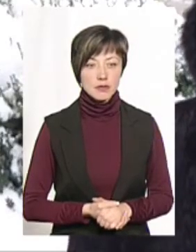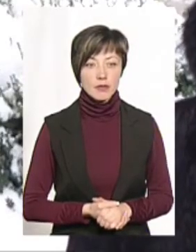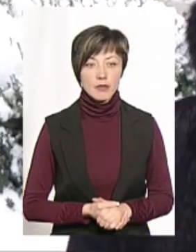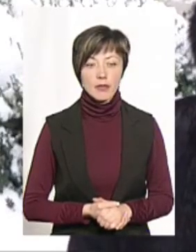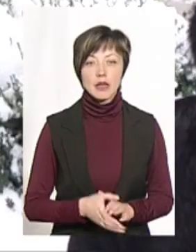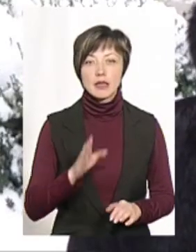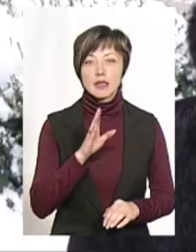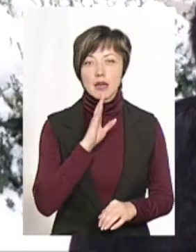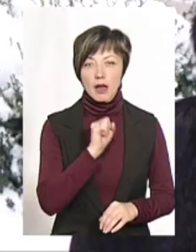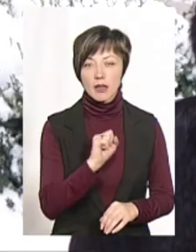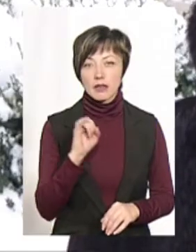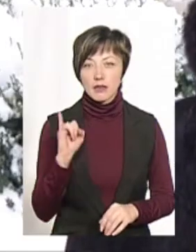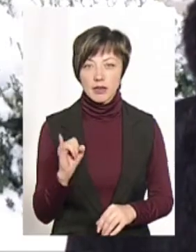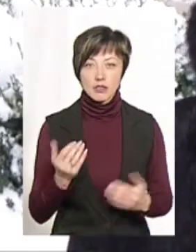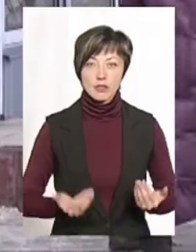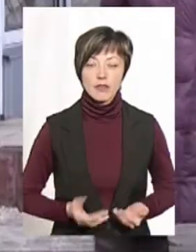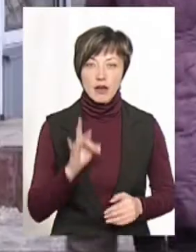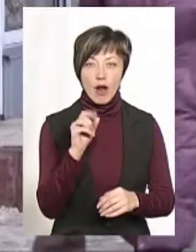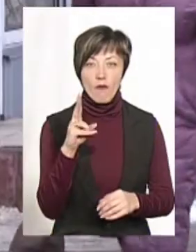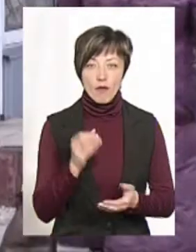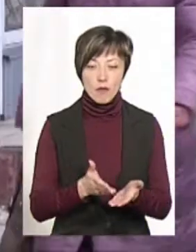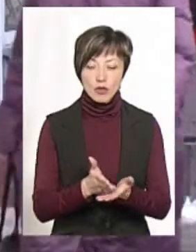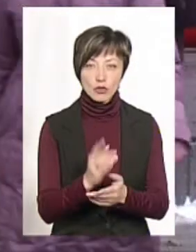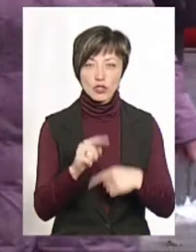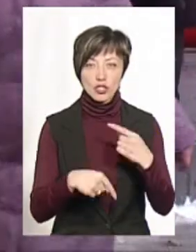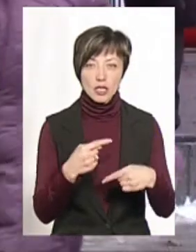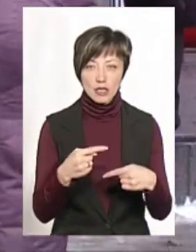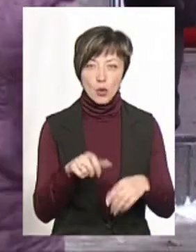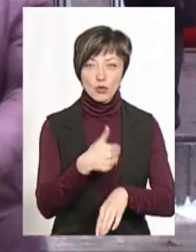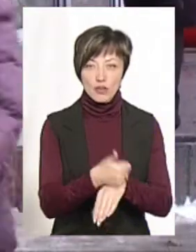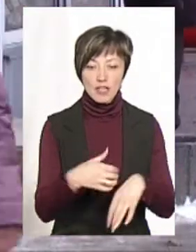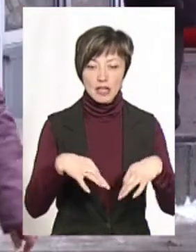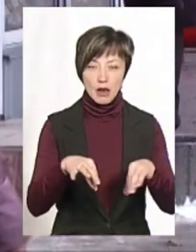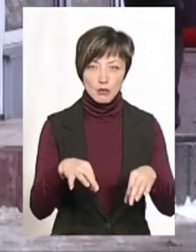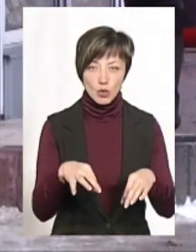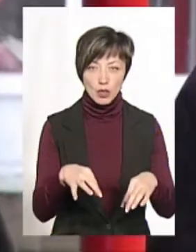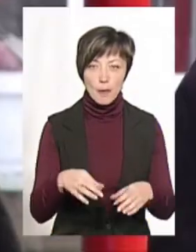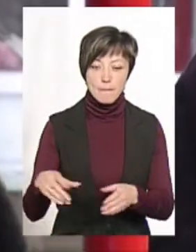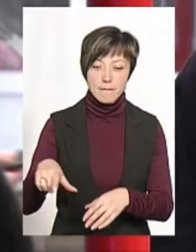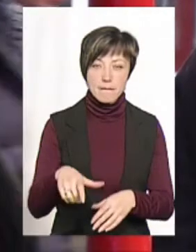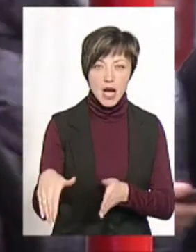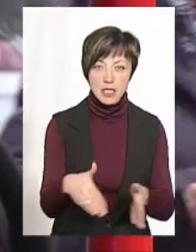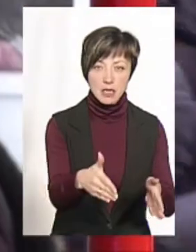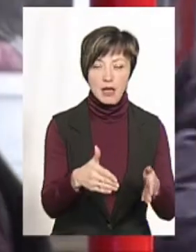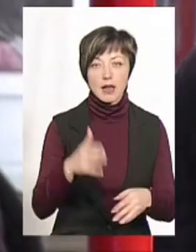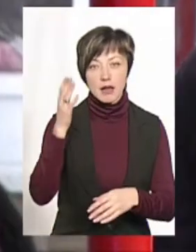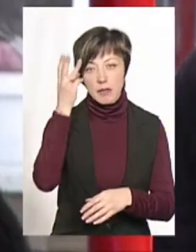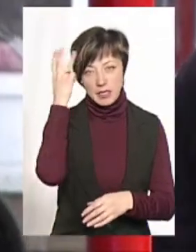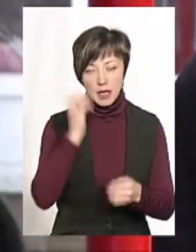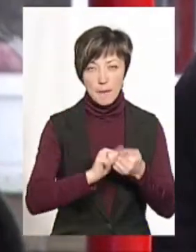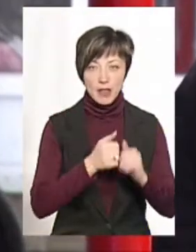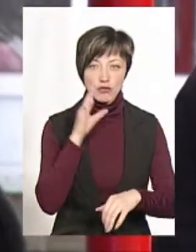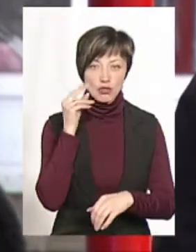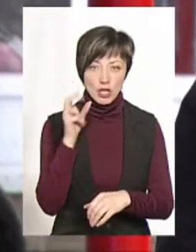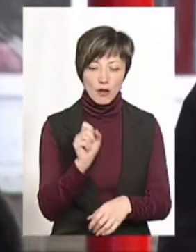Хмельничанка Алла Іванівна живе у мікрорайоні Ракове, маршрут до якого пролягає через основні транспортні магістралі Хмельницького, вулиці Кам'янецького та Шевченка. Каже,